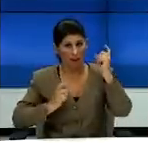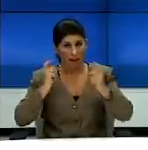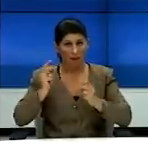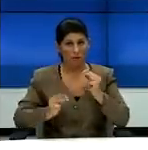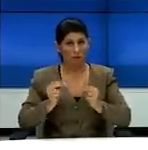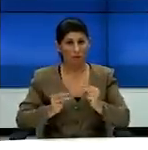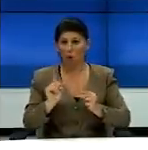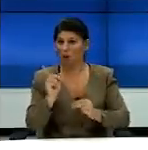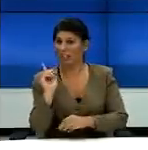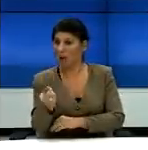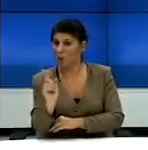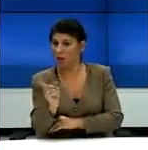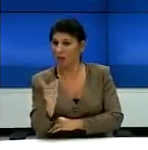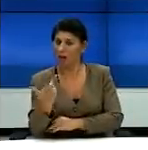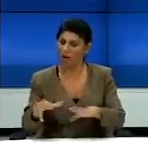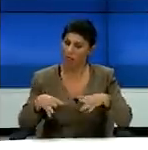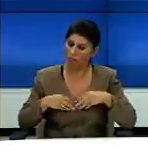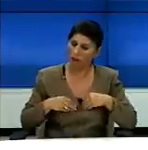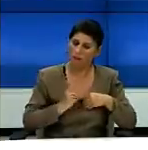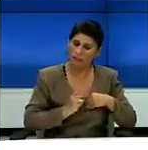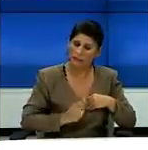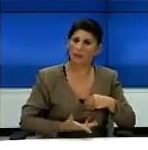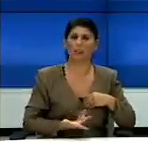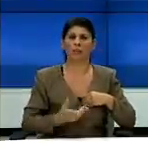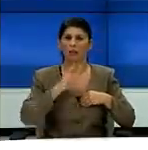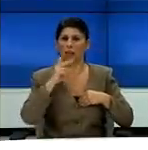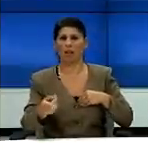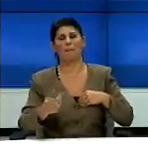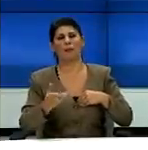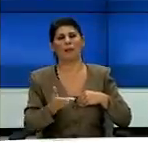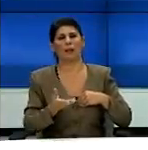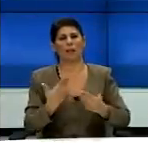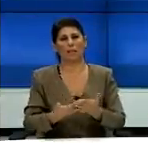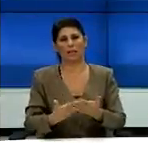όχι να μας κουνάτε το δάχτυλο, αλλά να δέχετε την κριτική και να απαντάτε με επιχειρήματα.